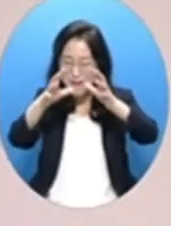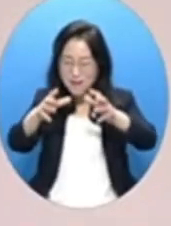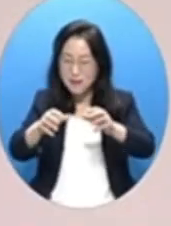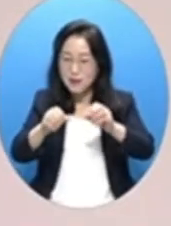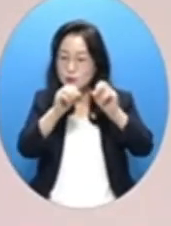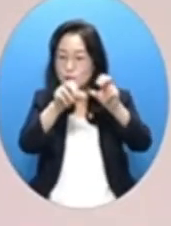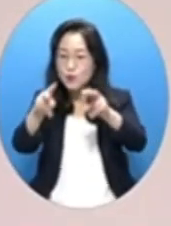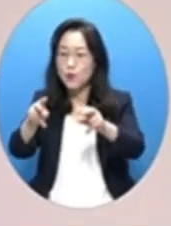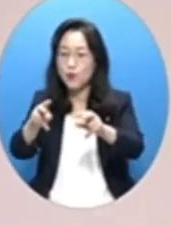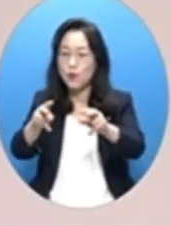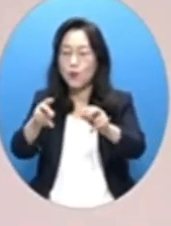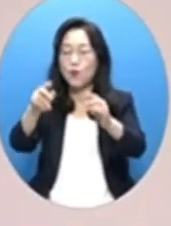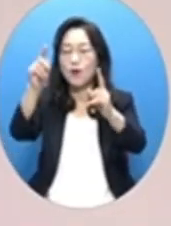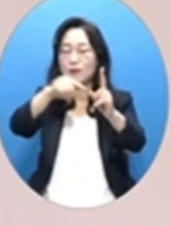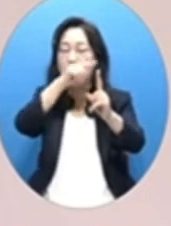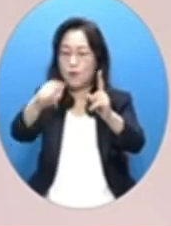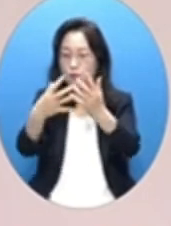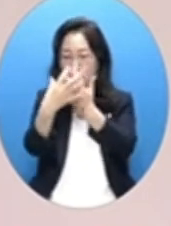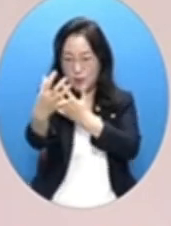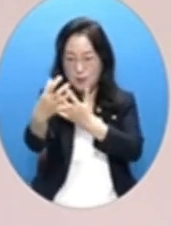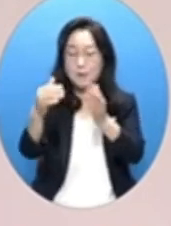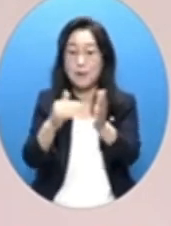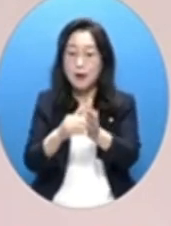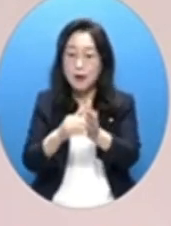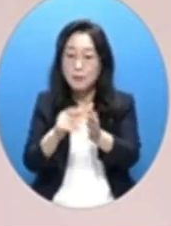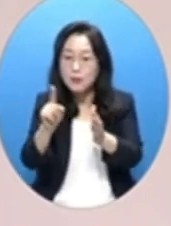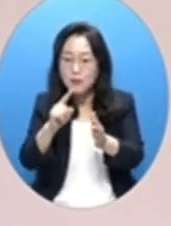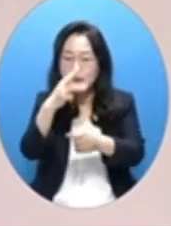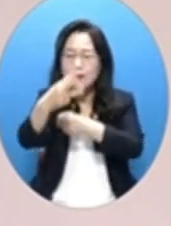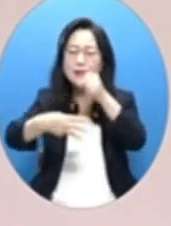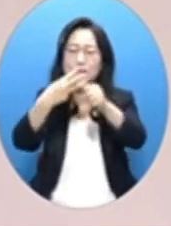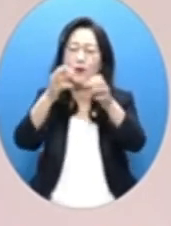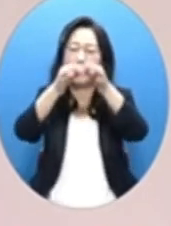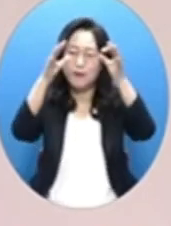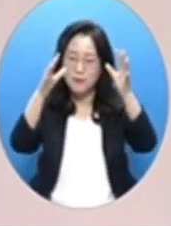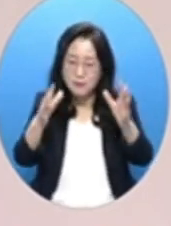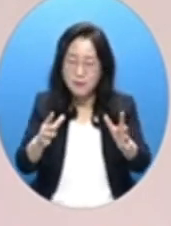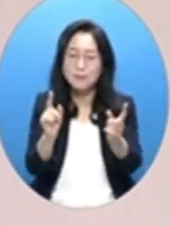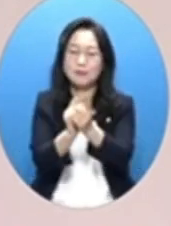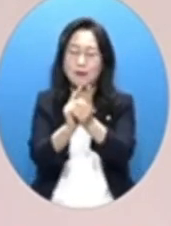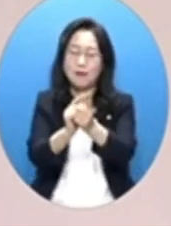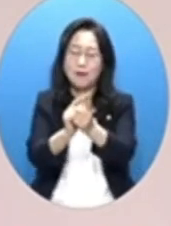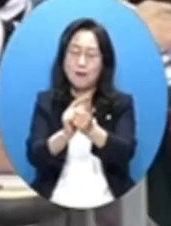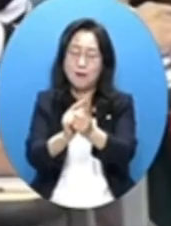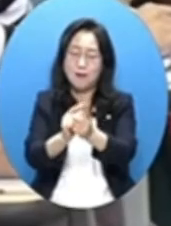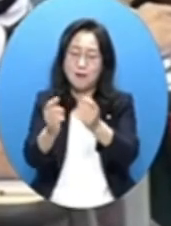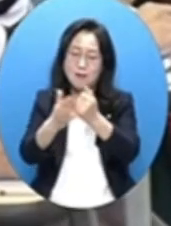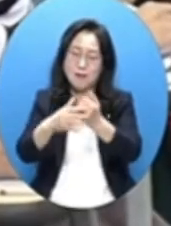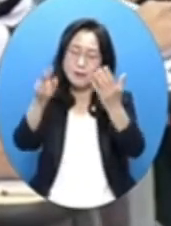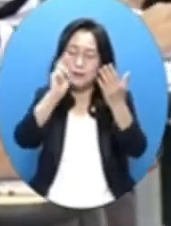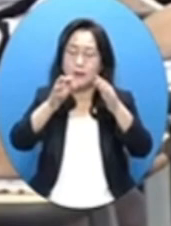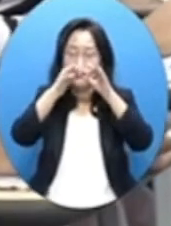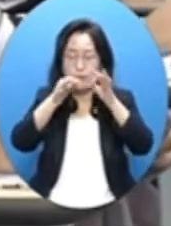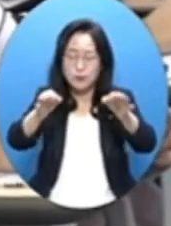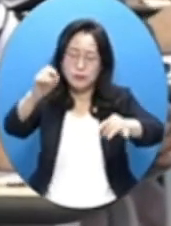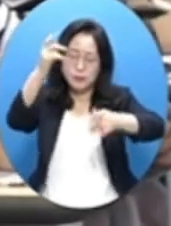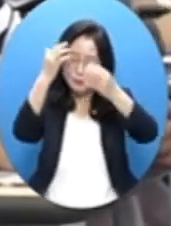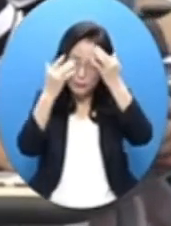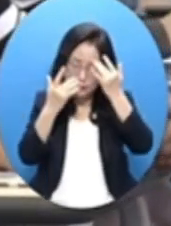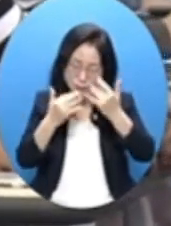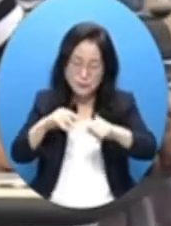이분들이 3년 만에 그 모여서 성회하니까 찬양 부를 때 다 눈물을 흘려요. 약 4천 명이